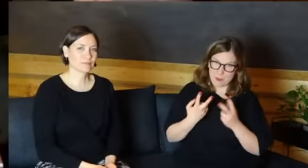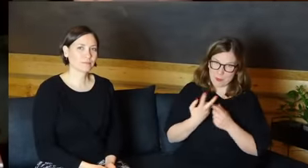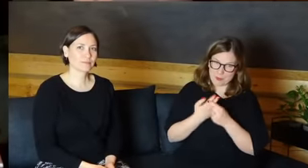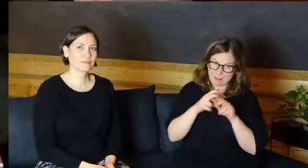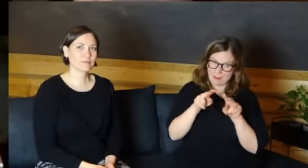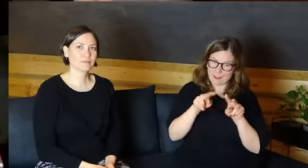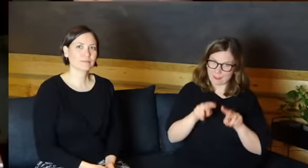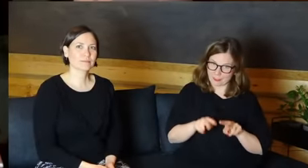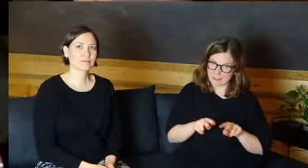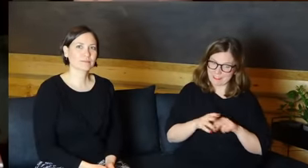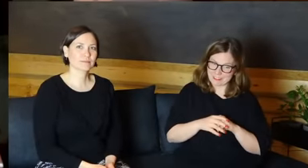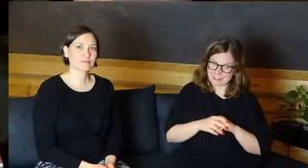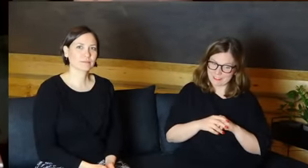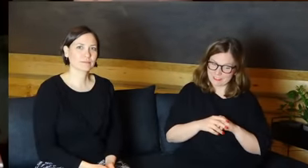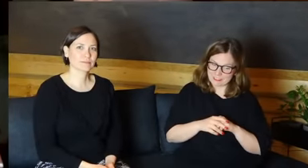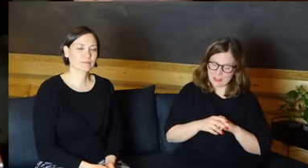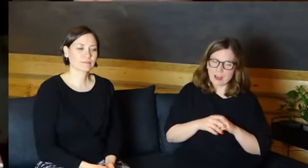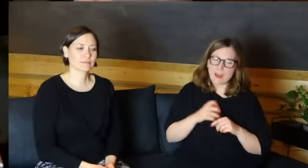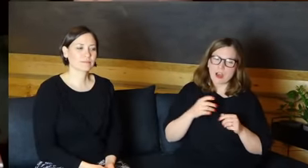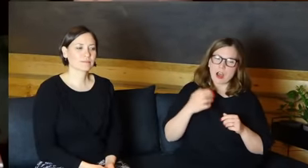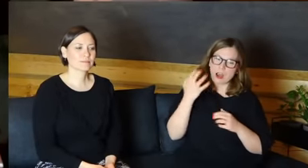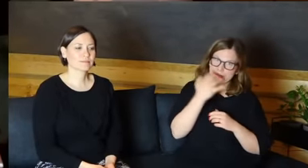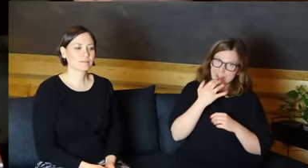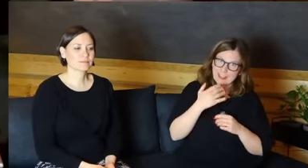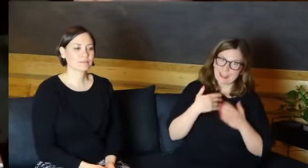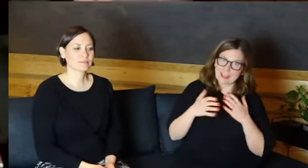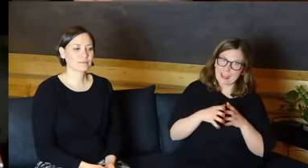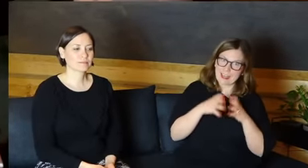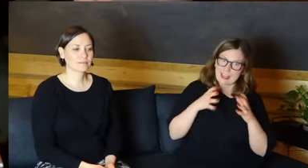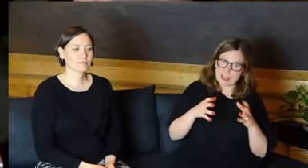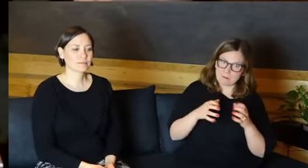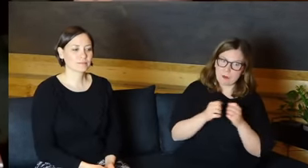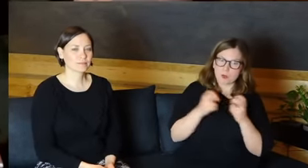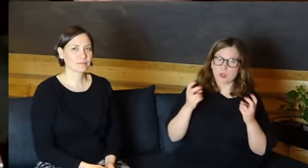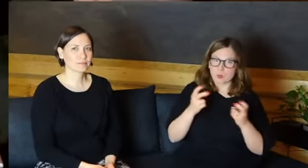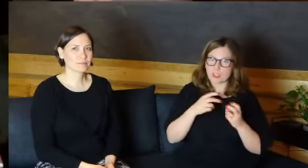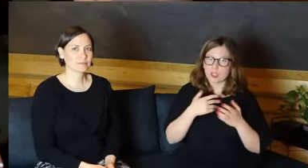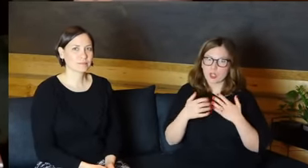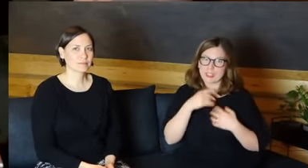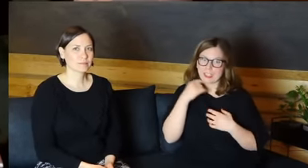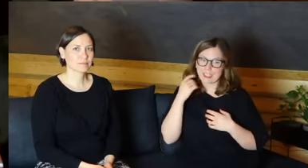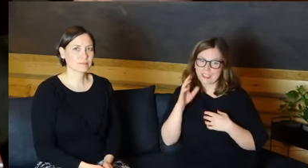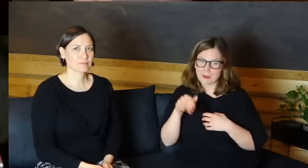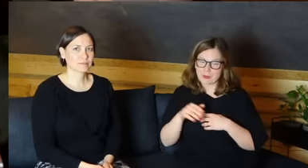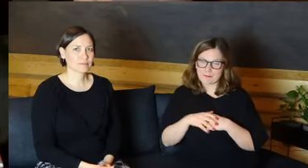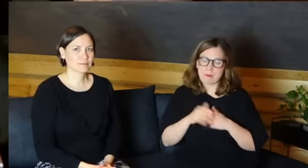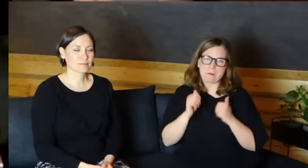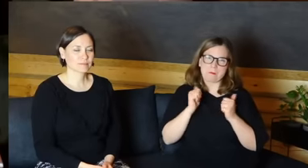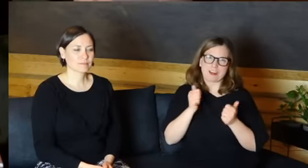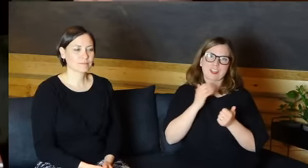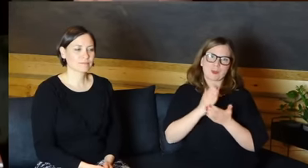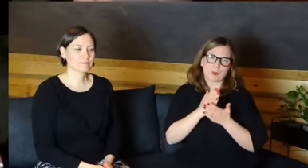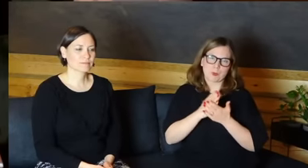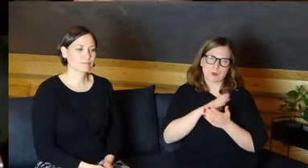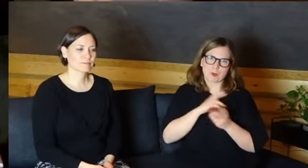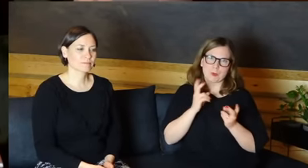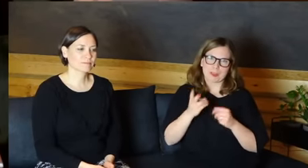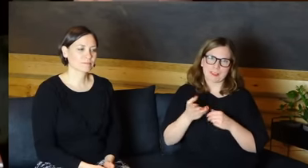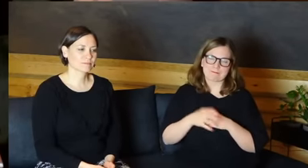ollaan tehty ehkä vähän vähemmän kuin mitä on ajateltu, mutta parempaa, kannattavampaa hommaa, niin hän on kaikista mukavinta. Niin.